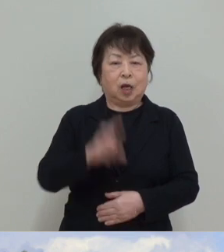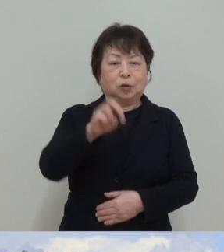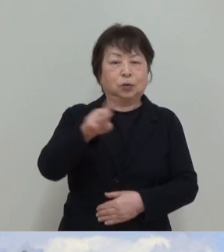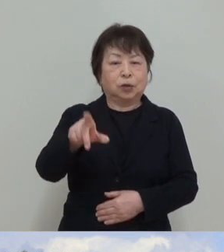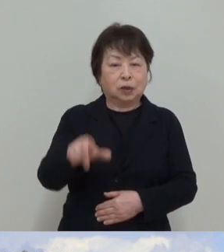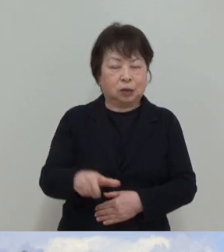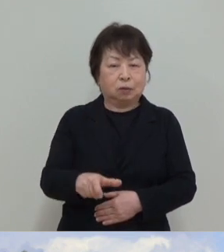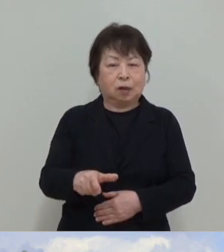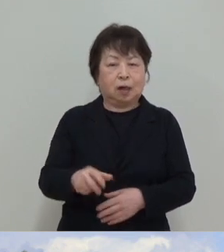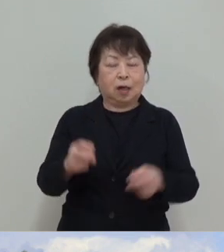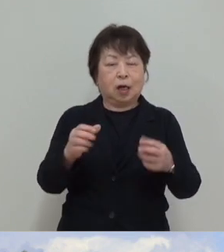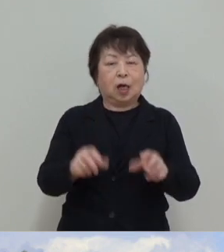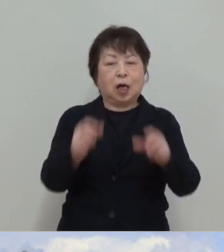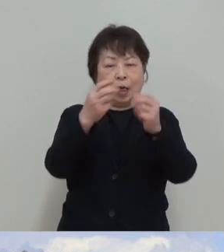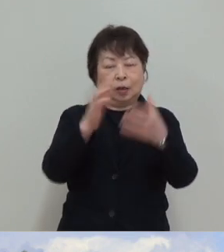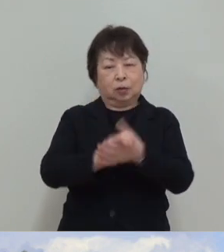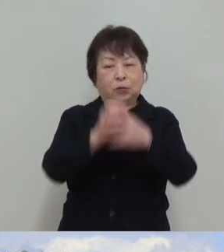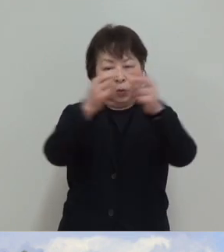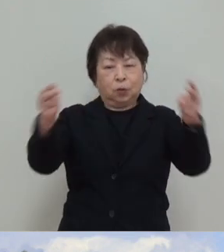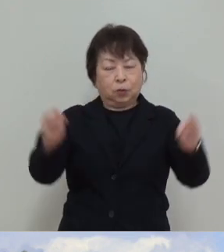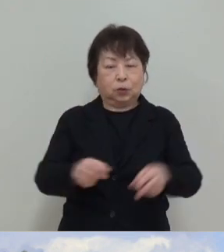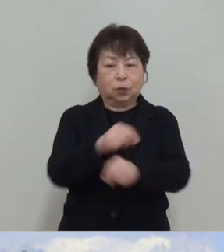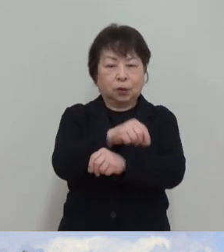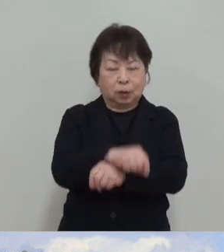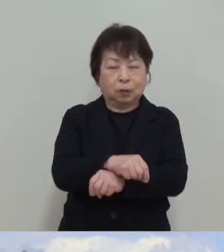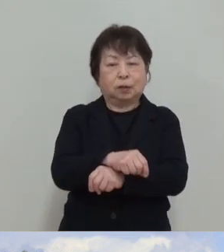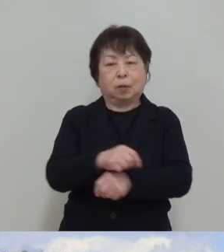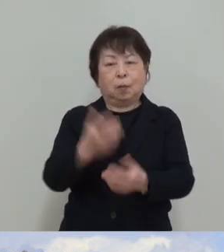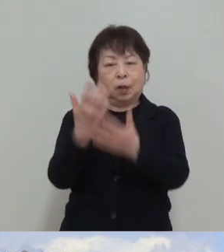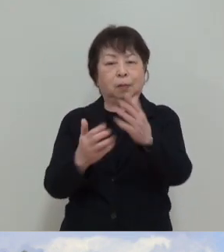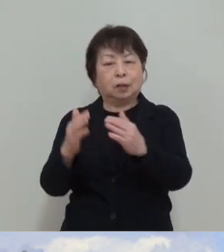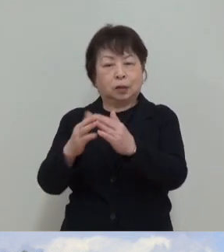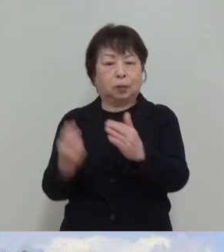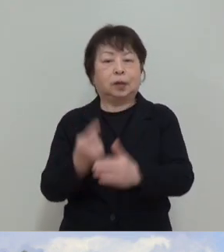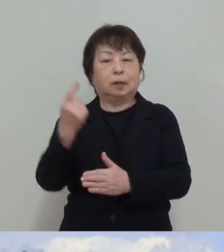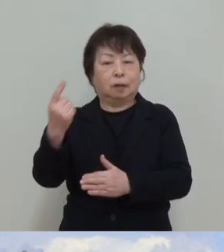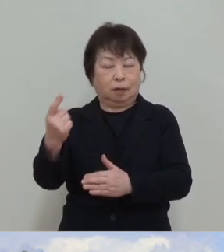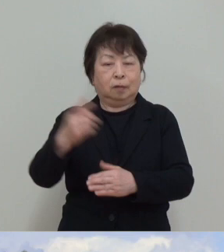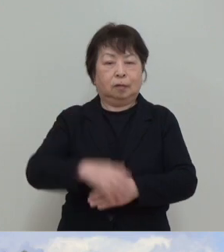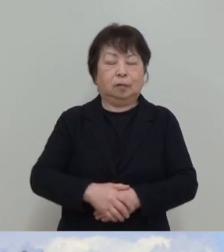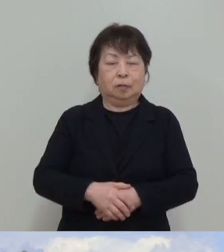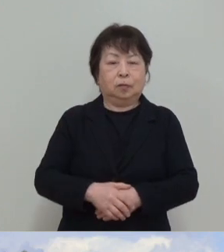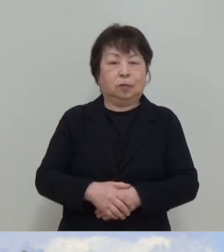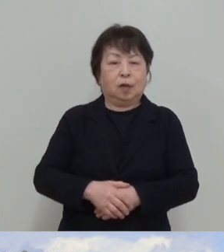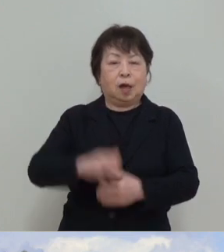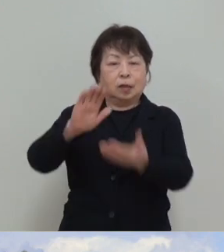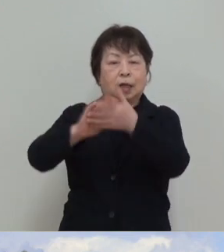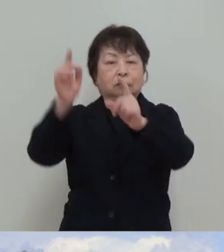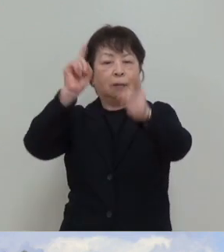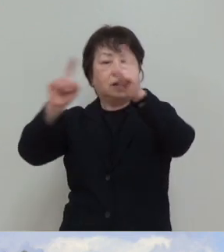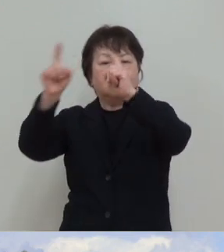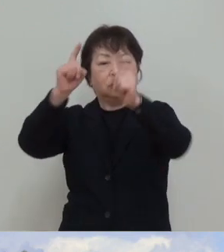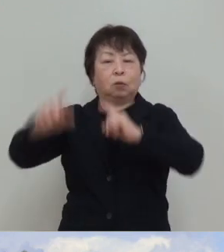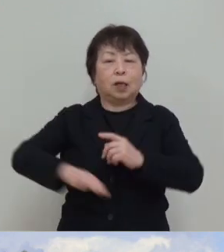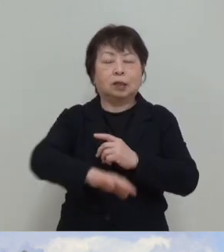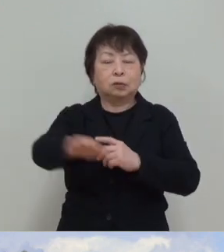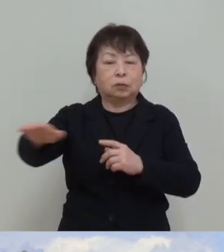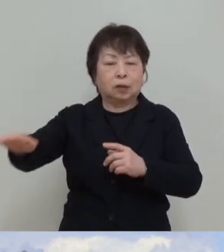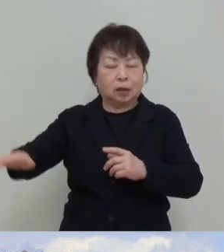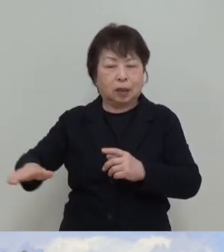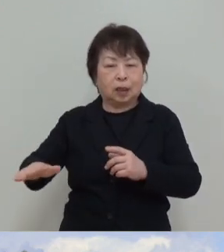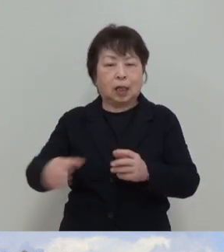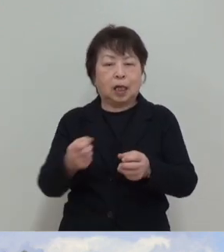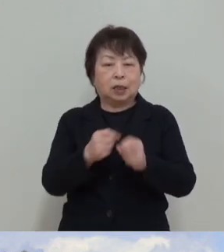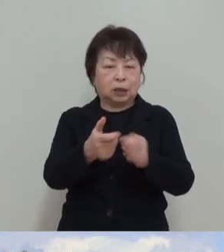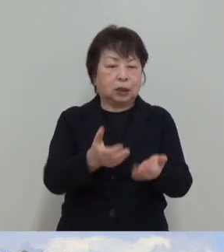には友好町である北海道森町を訪問し、桜祭りの会場で新